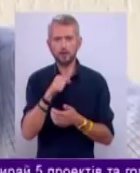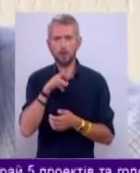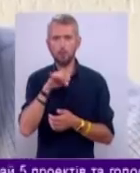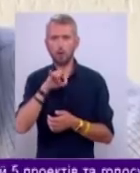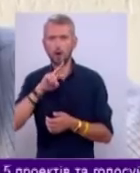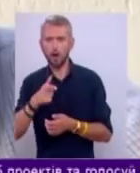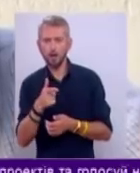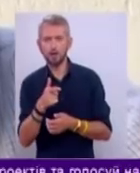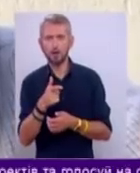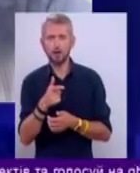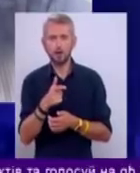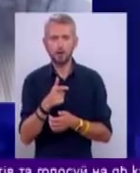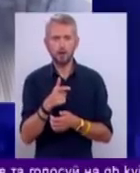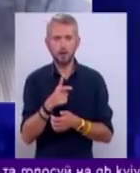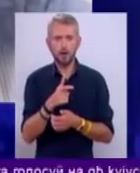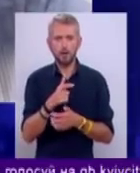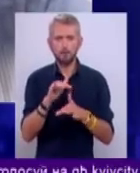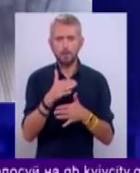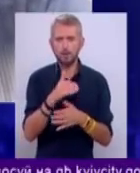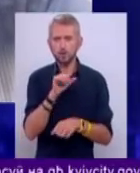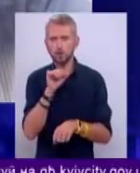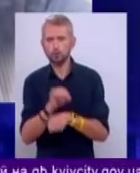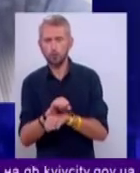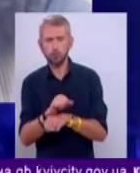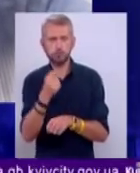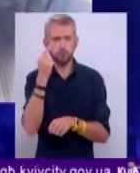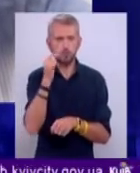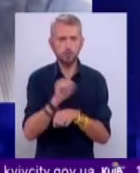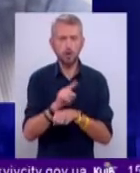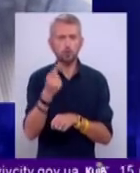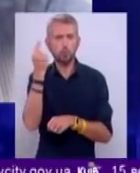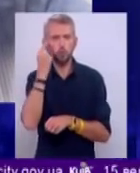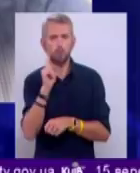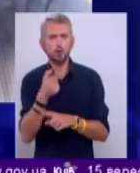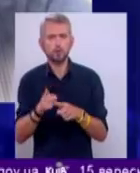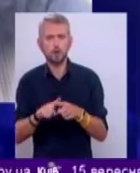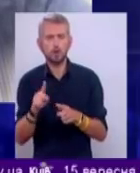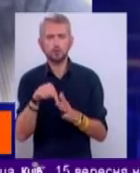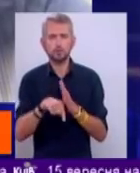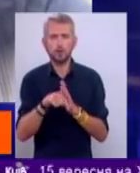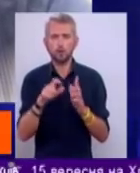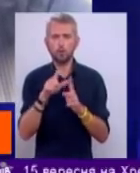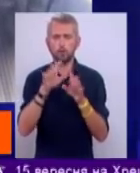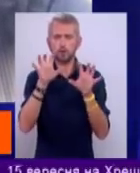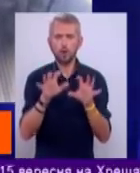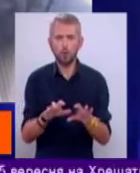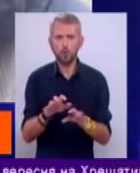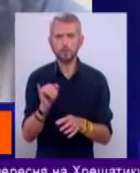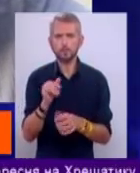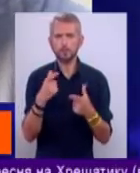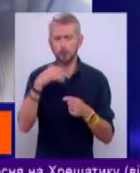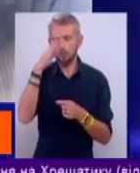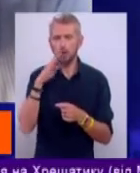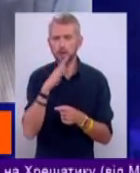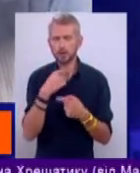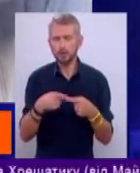за межі «стоп», «зупинися», «що подумають», «а що за цим стоїть», «а що таке слово «закон», а «де батьки»